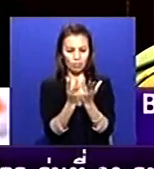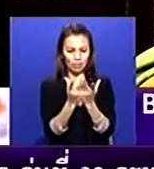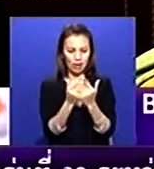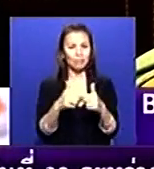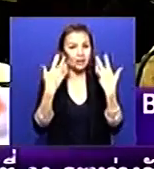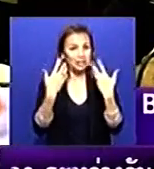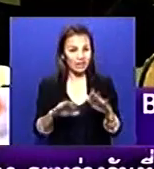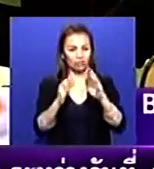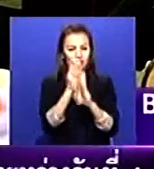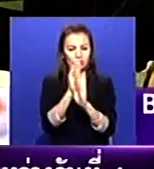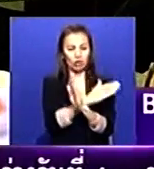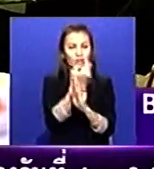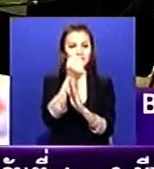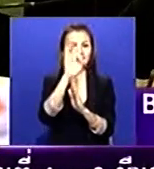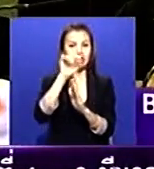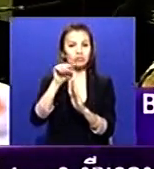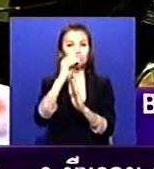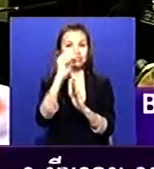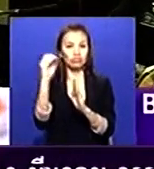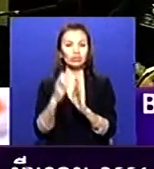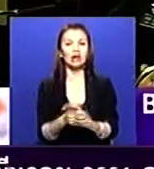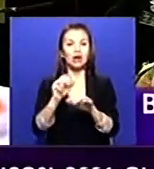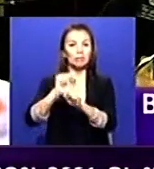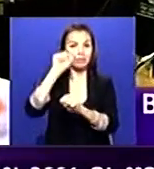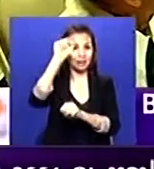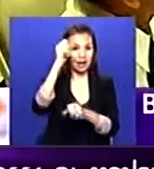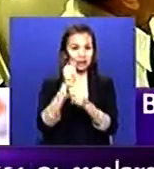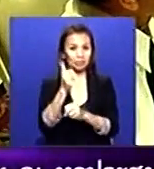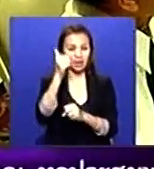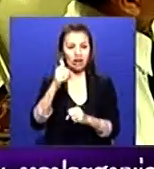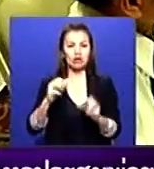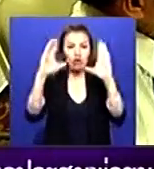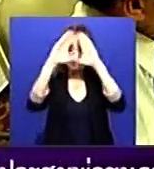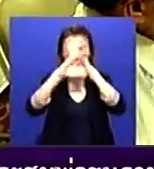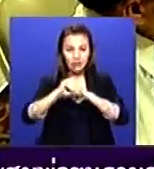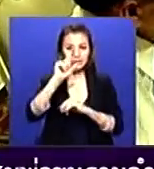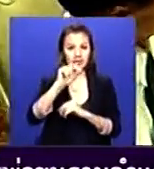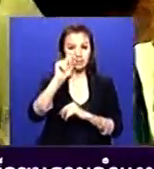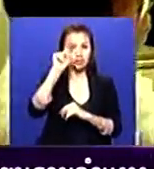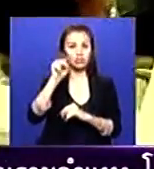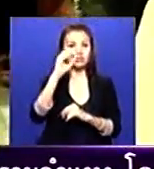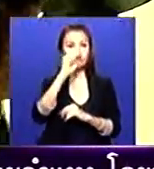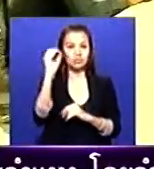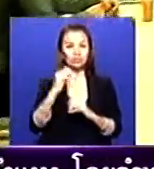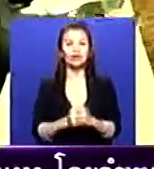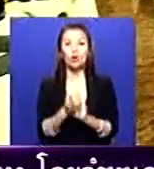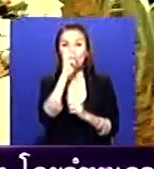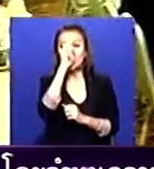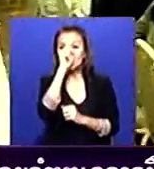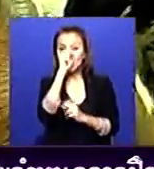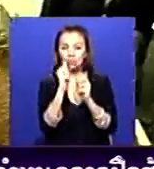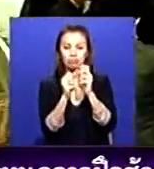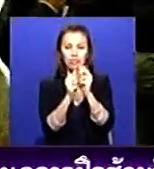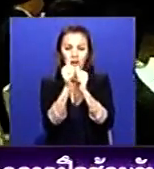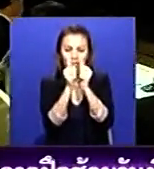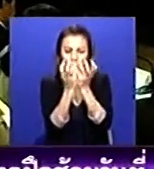19นาฬิกาและจะประกาศผลอย่างไม่เป็นทางการได้ในเวลา22นาฬิกาโดยจะมีการทดสอบระบบการประมวลผลการเลือกตั้